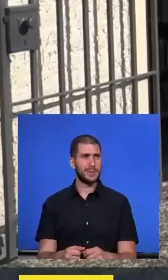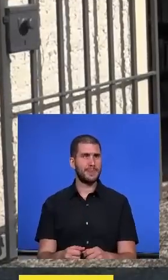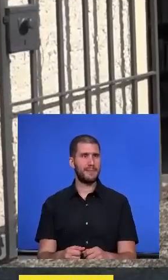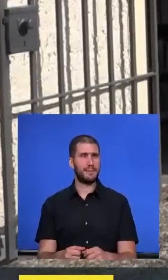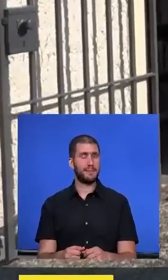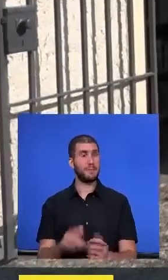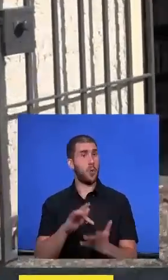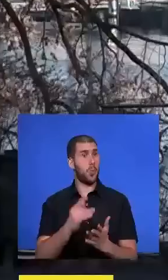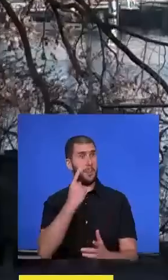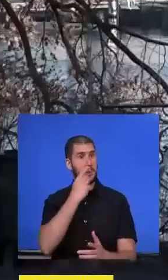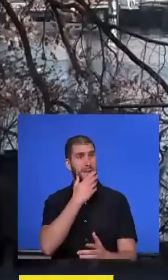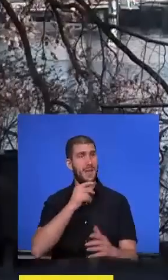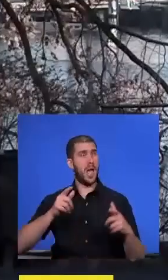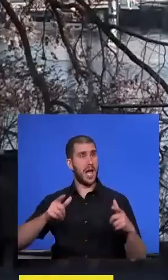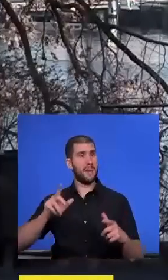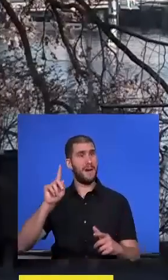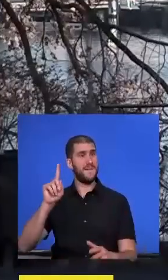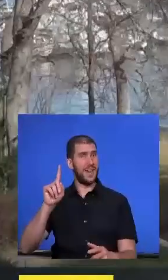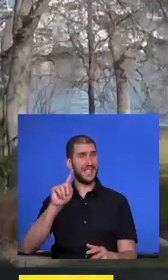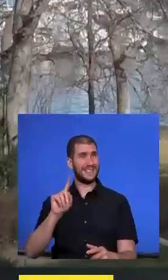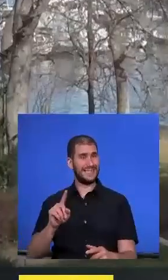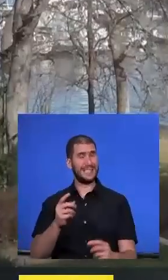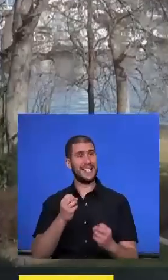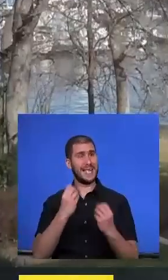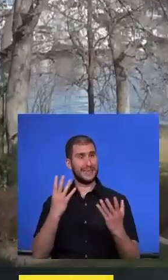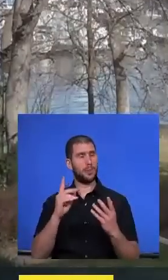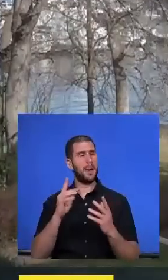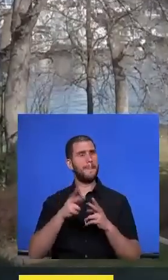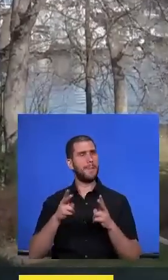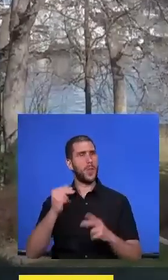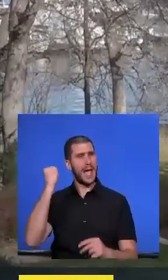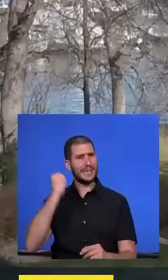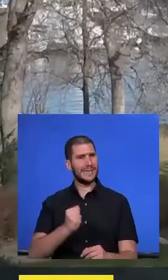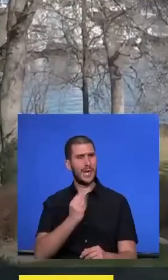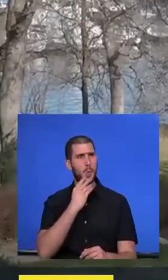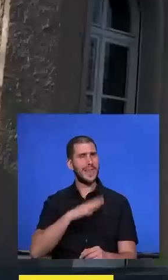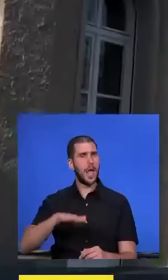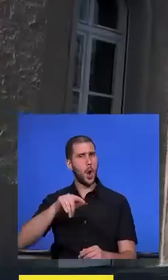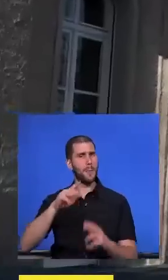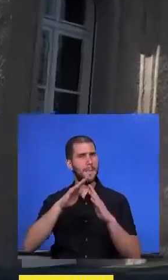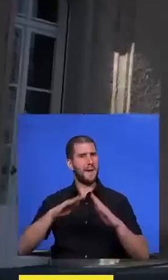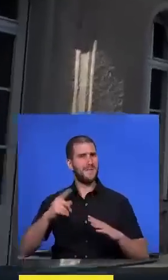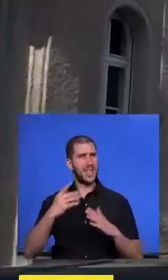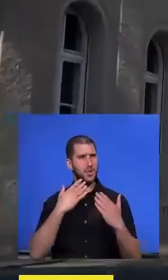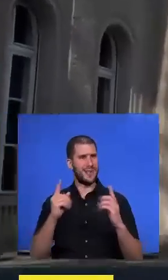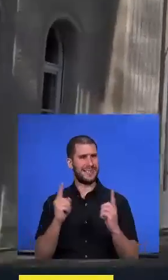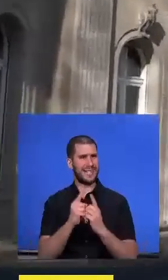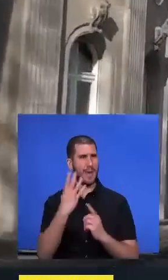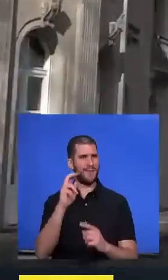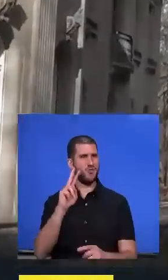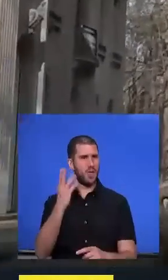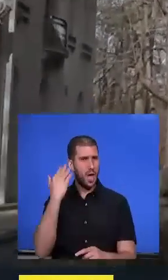מקום יפה אגם ון, ון זי, יש יאמרו קסום, הפתרון הרצחני שנקבע על יהודי אירופה פה בווילה בישיבה קצרה בינואר